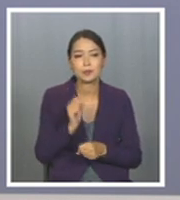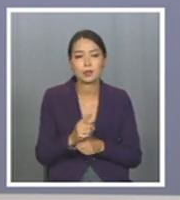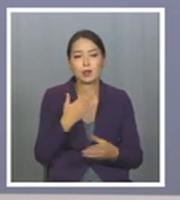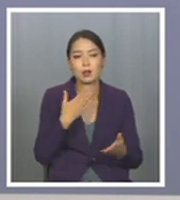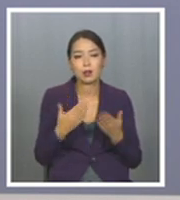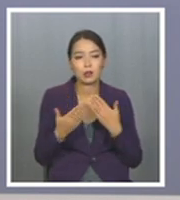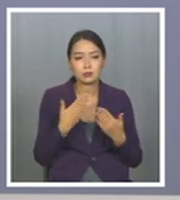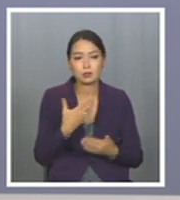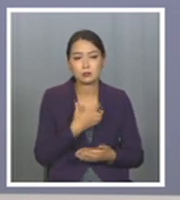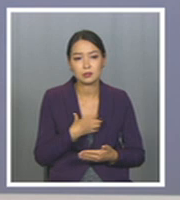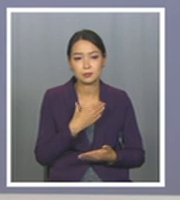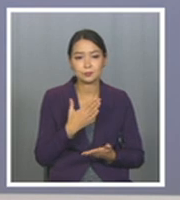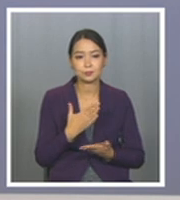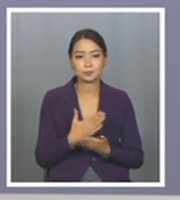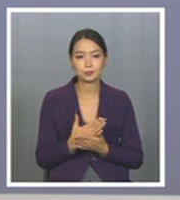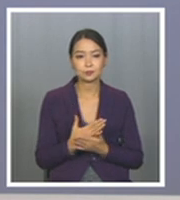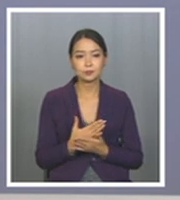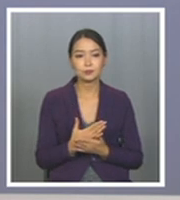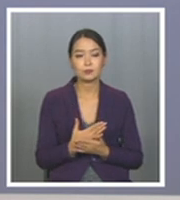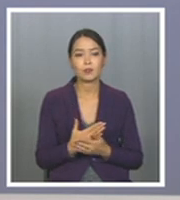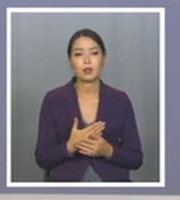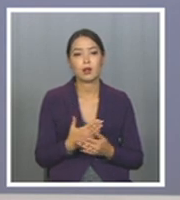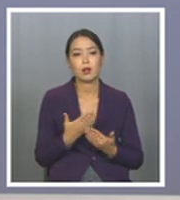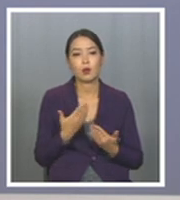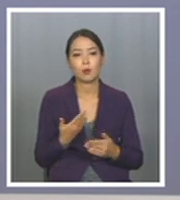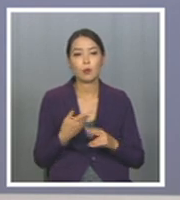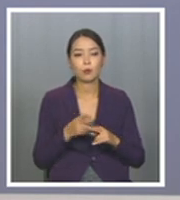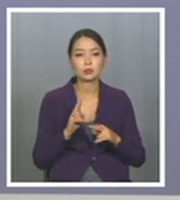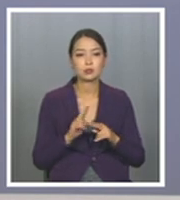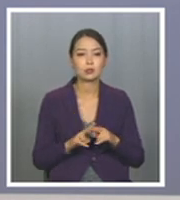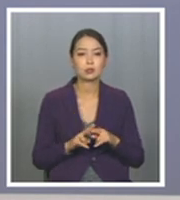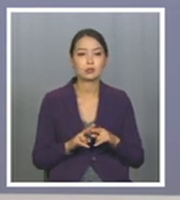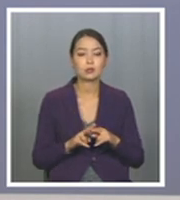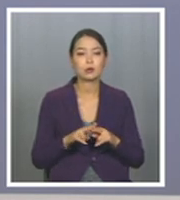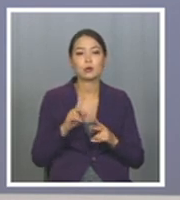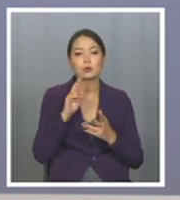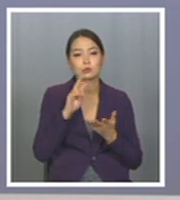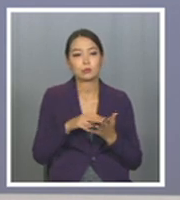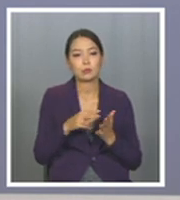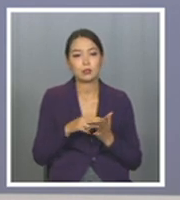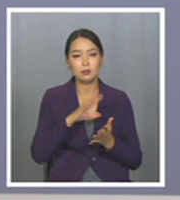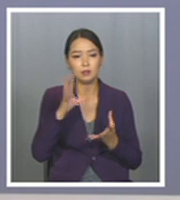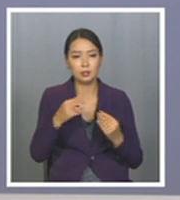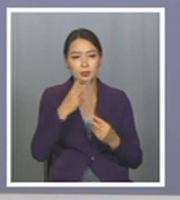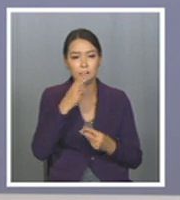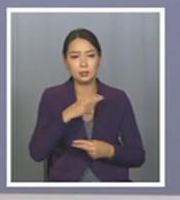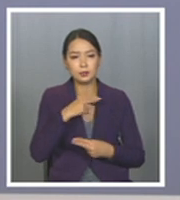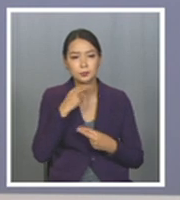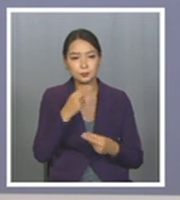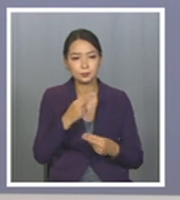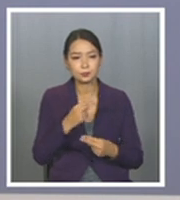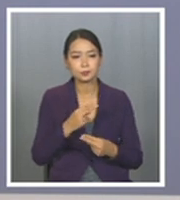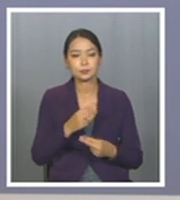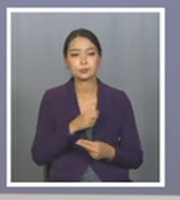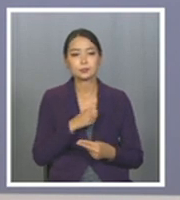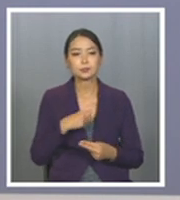айтамыз. Енді кезекте балалар, дәл осы жоспарлы экономикалық жүйенің белгілеріне тоқталып өтейік. Жоспарлы экономиканың ең негізгі